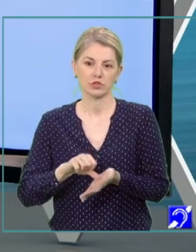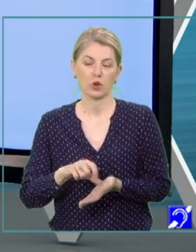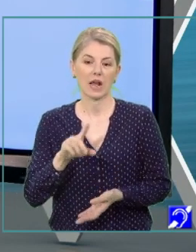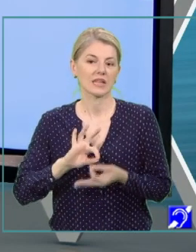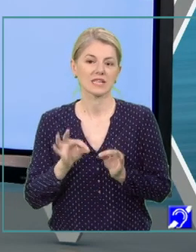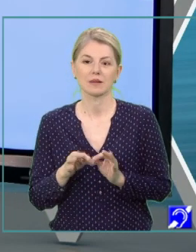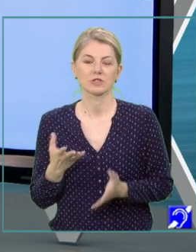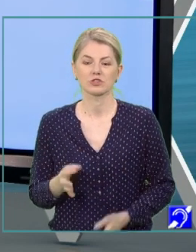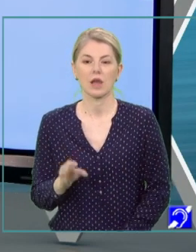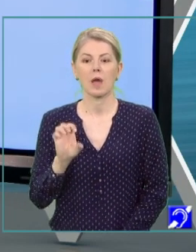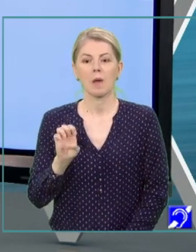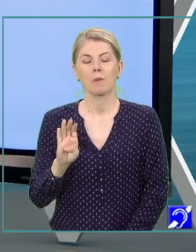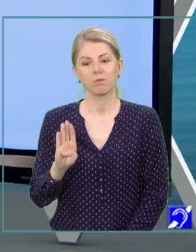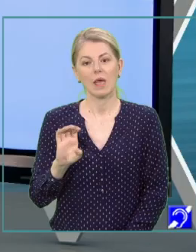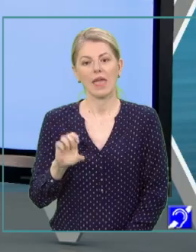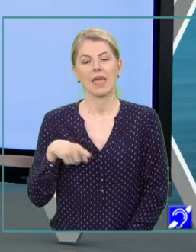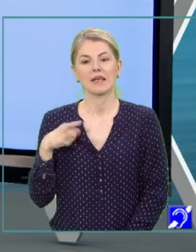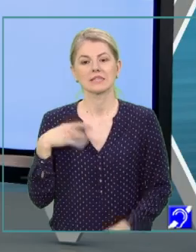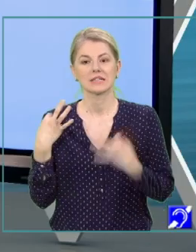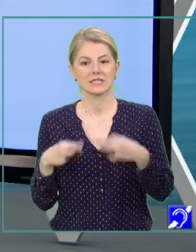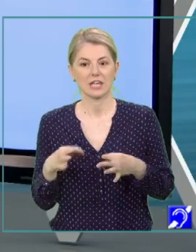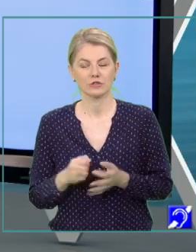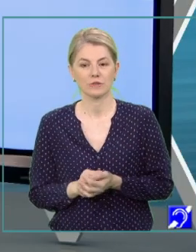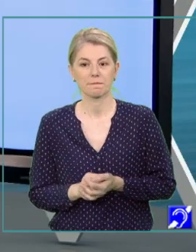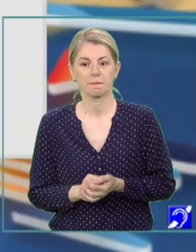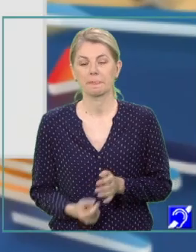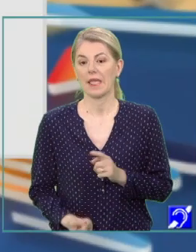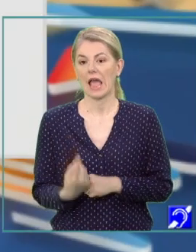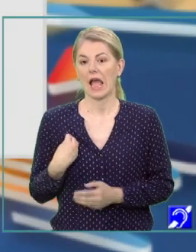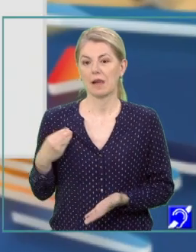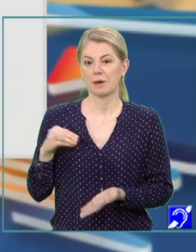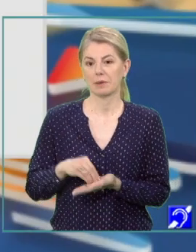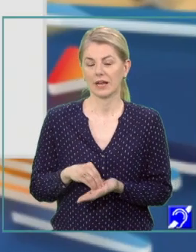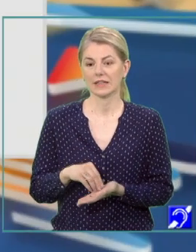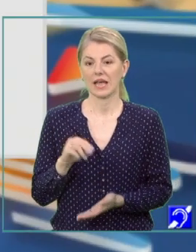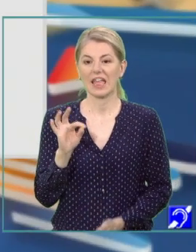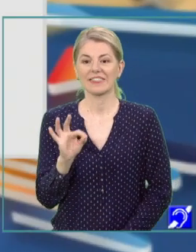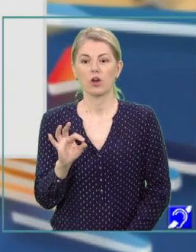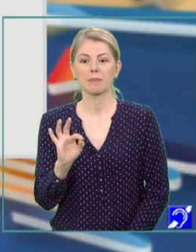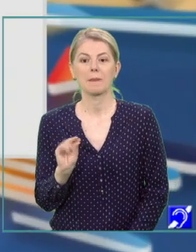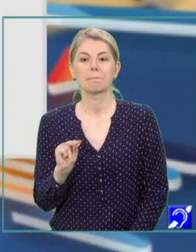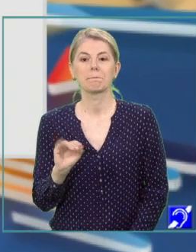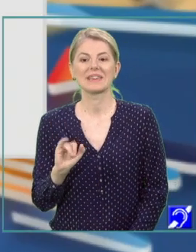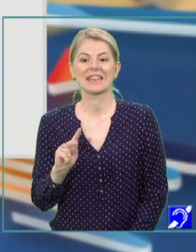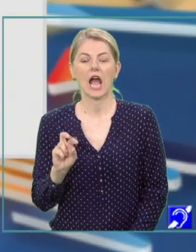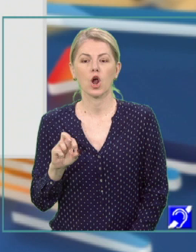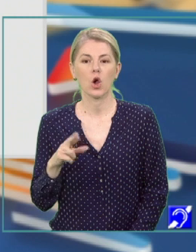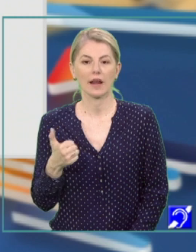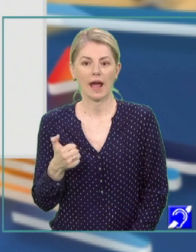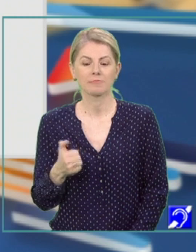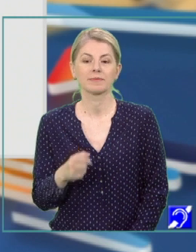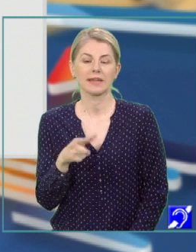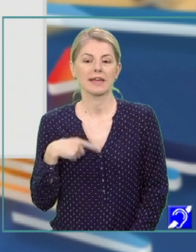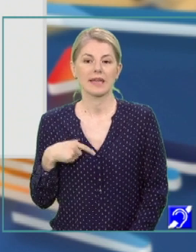că BE are 10 cm. Iată că am aplicat teorema lui Pitagora, am obținut că AE pătrat